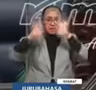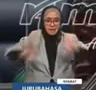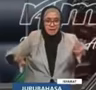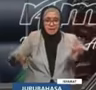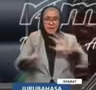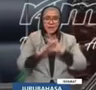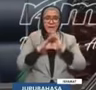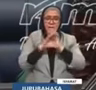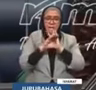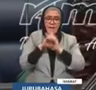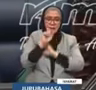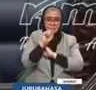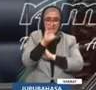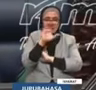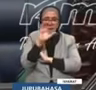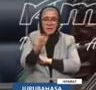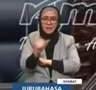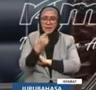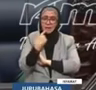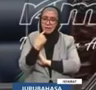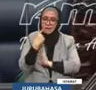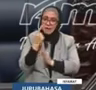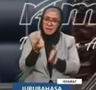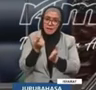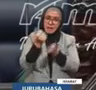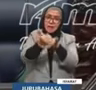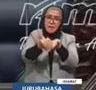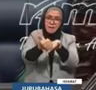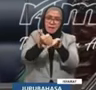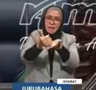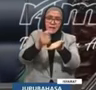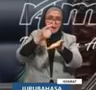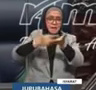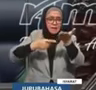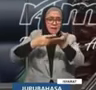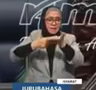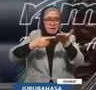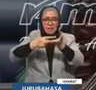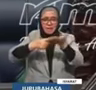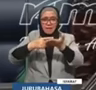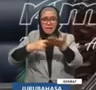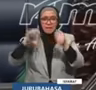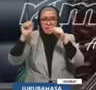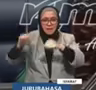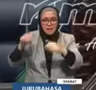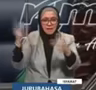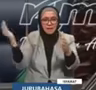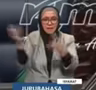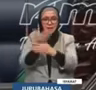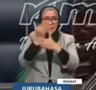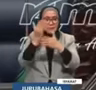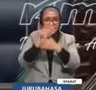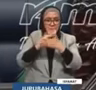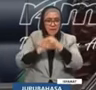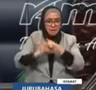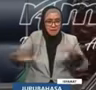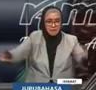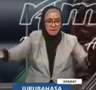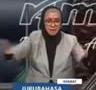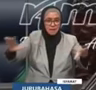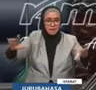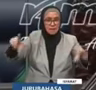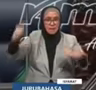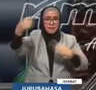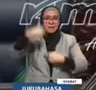ini akan membantukan tidak ada yang boleh menjajahkan keselamatan bukan saja negara